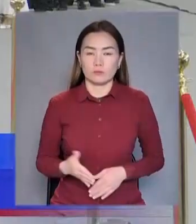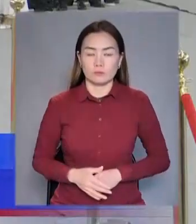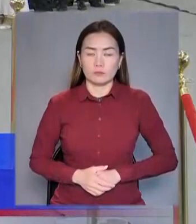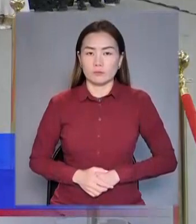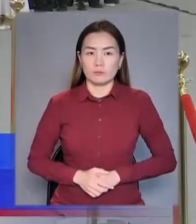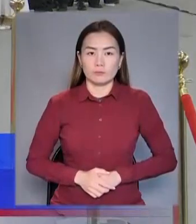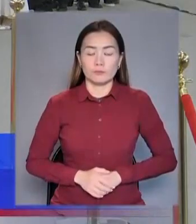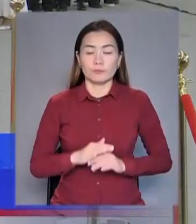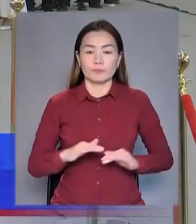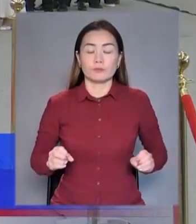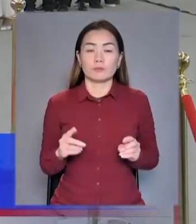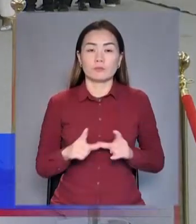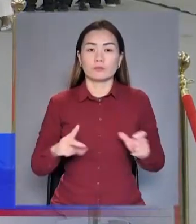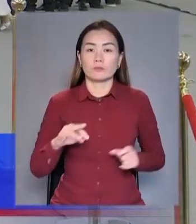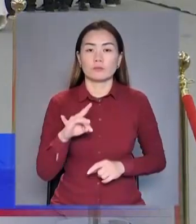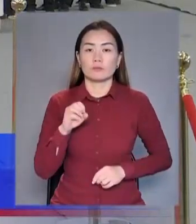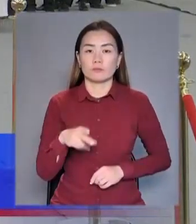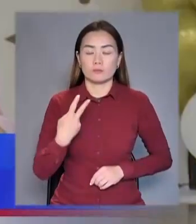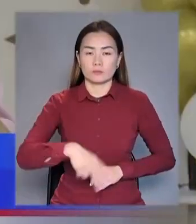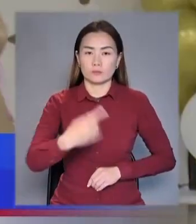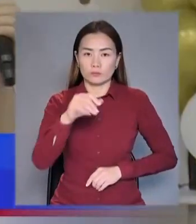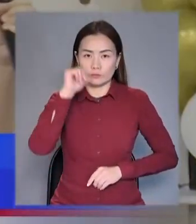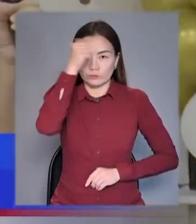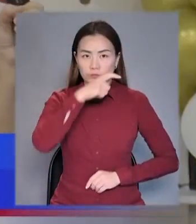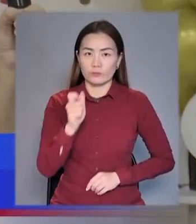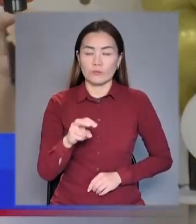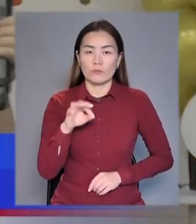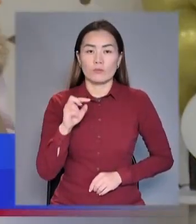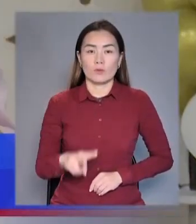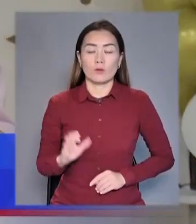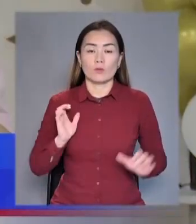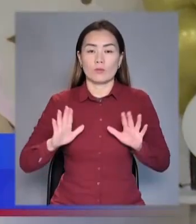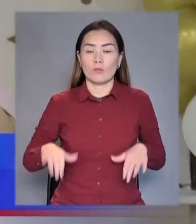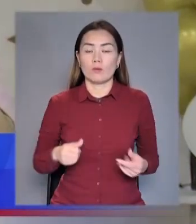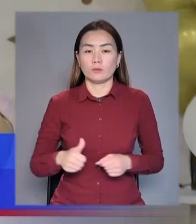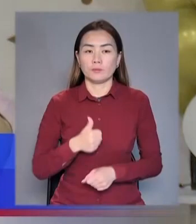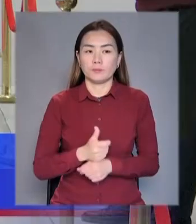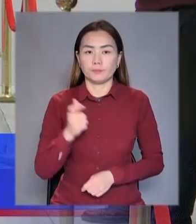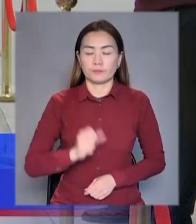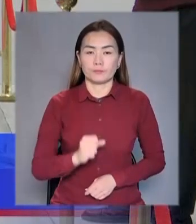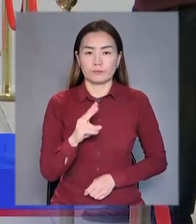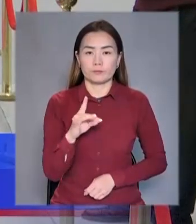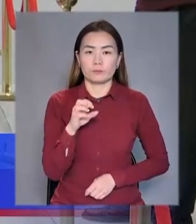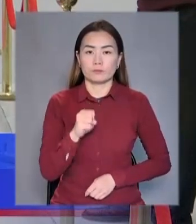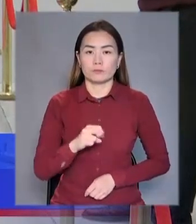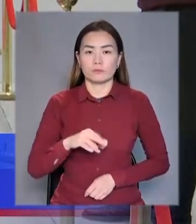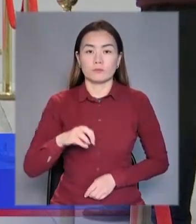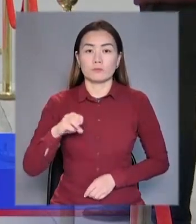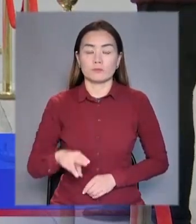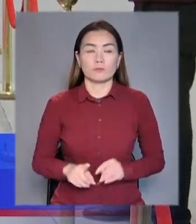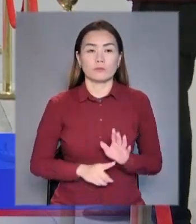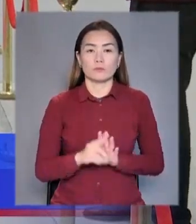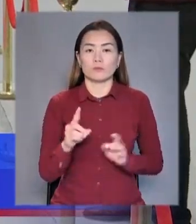отыр. Устаз ер балаларға арналған мектеп-интернаты 2021 жылы Халил Досмұхамедов университетінің басқарма төрағасы ректор Саламат